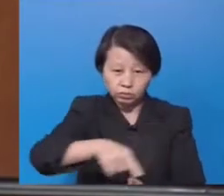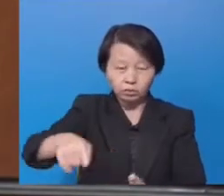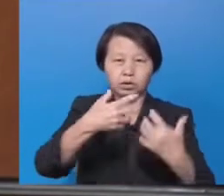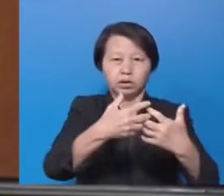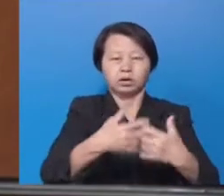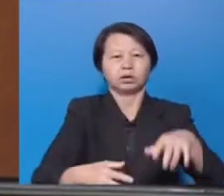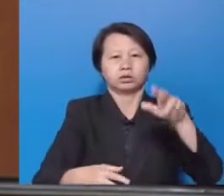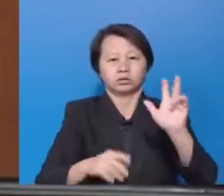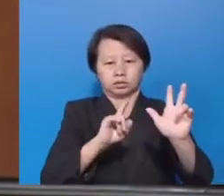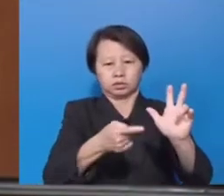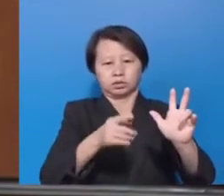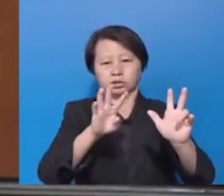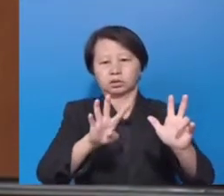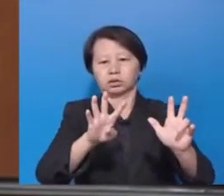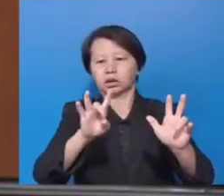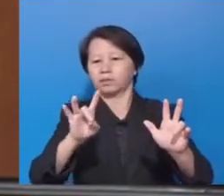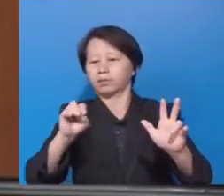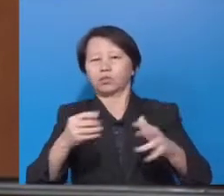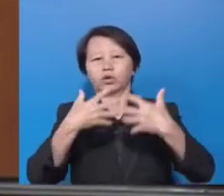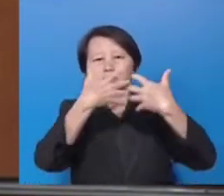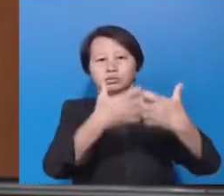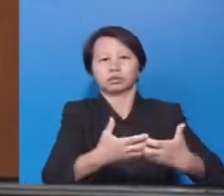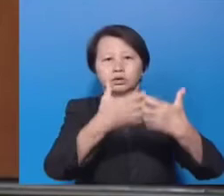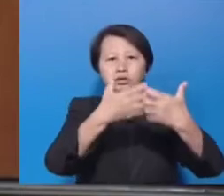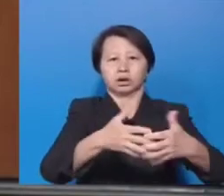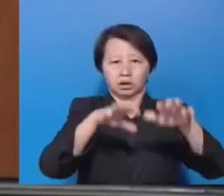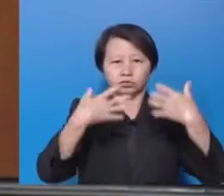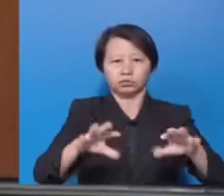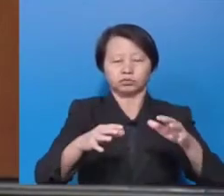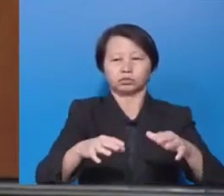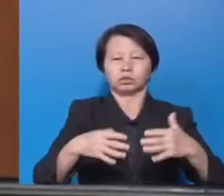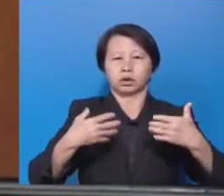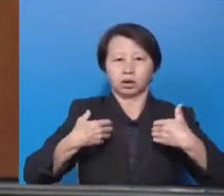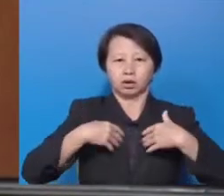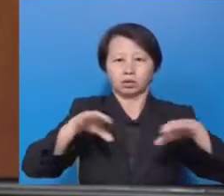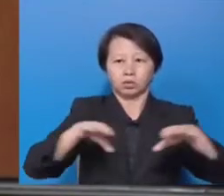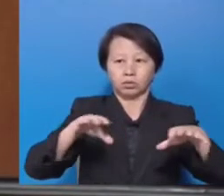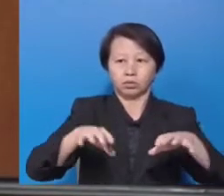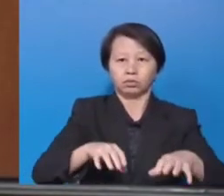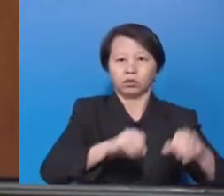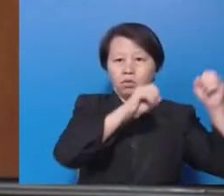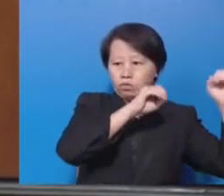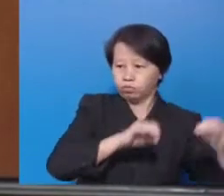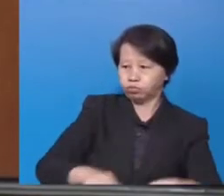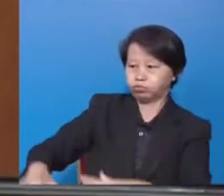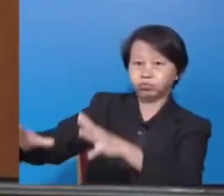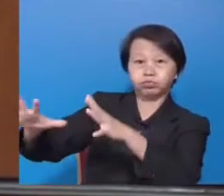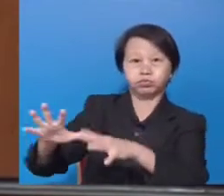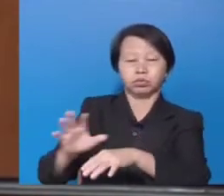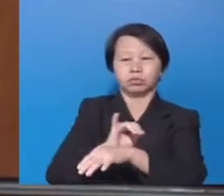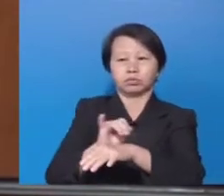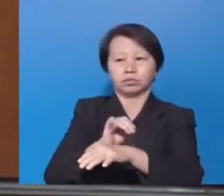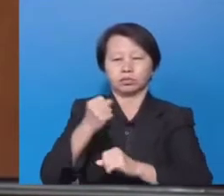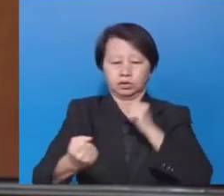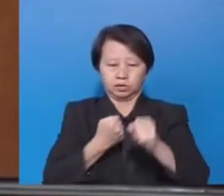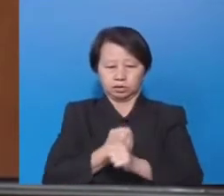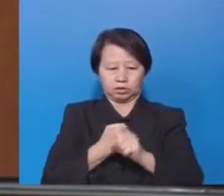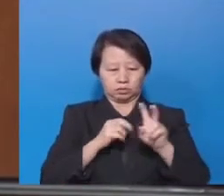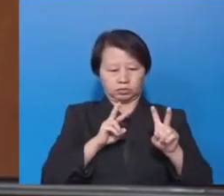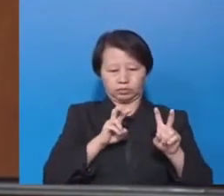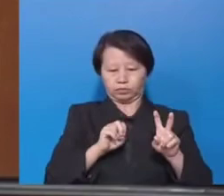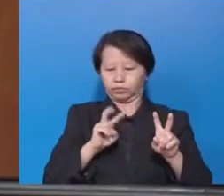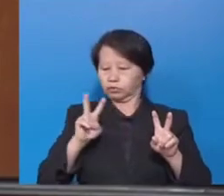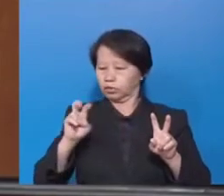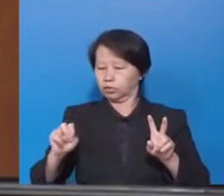sebanyak 3480 kilang yang telah menghasilkan efluen Perindustrian pada tahun